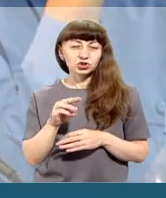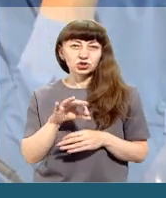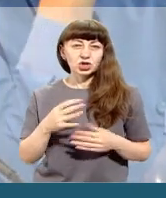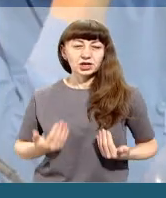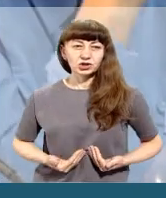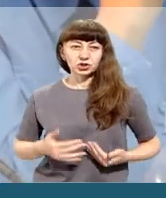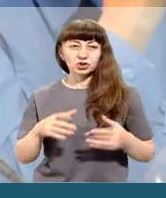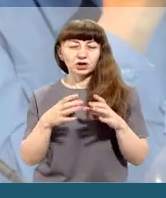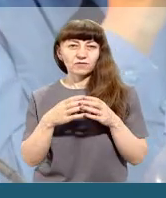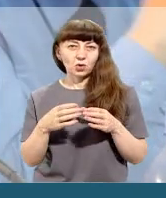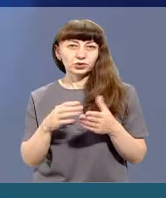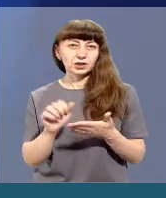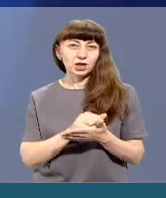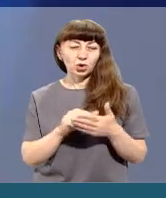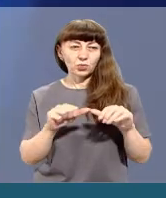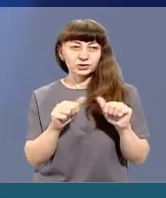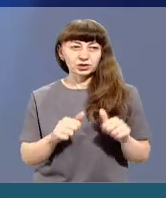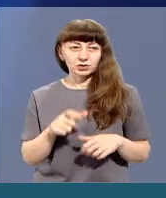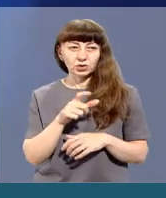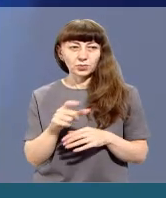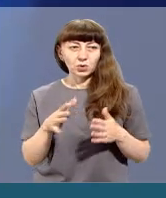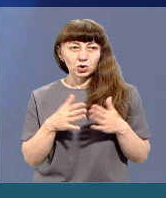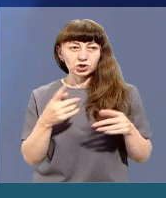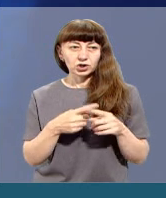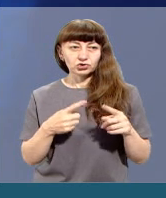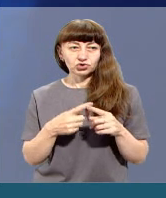и документирования населения. В большинстве случаев